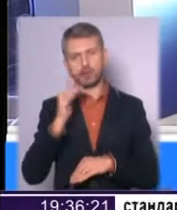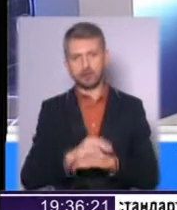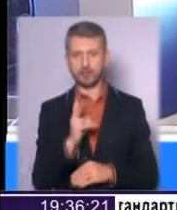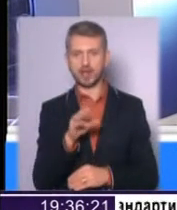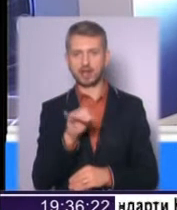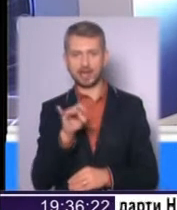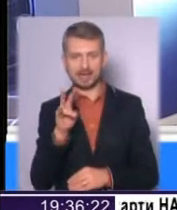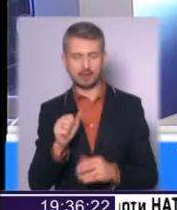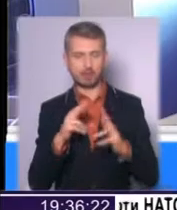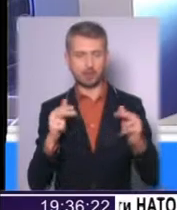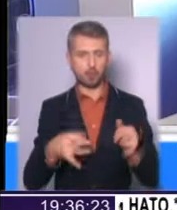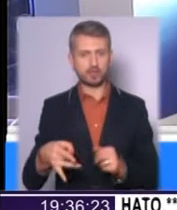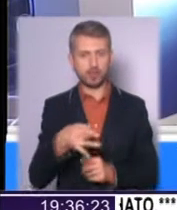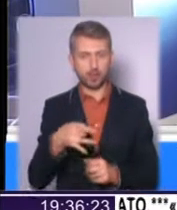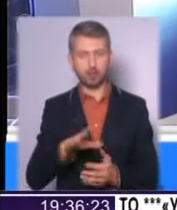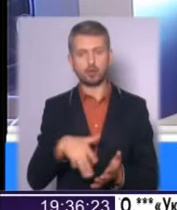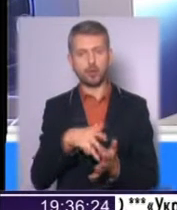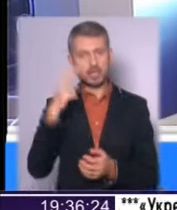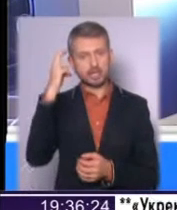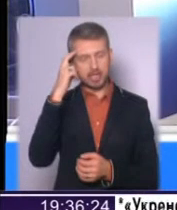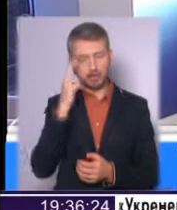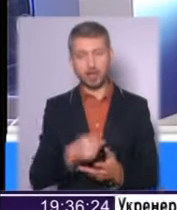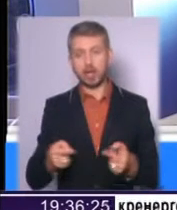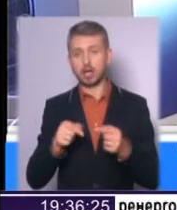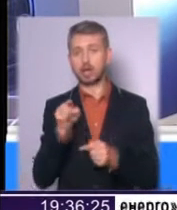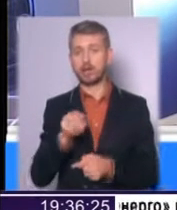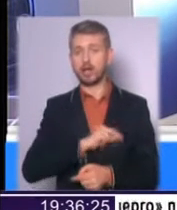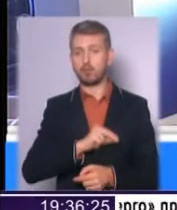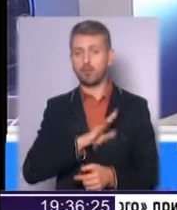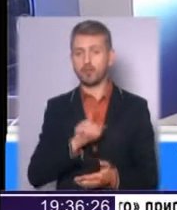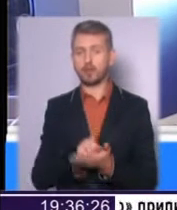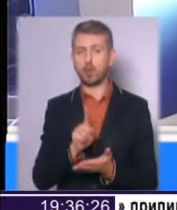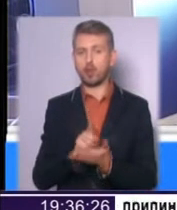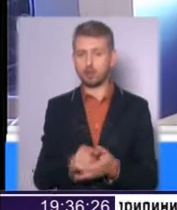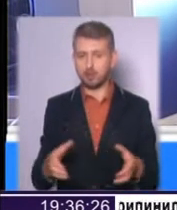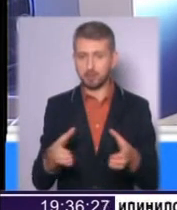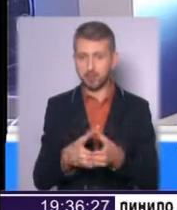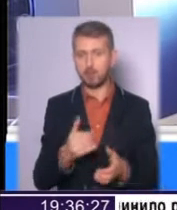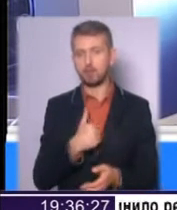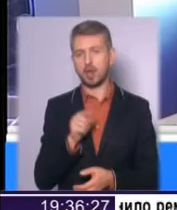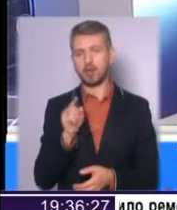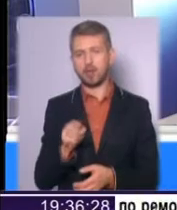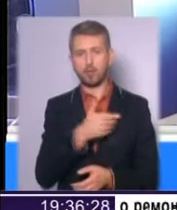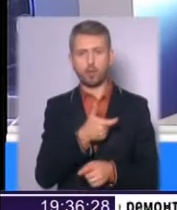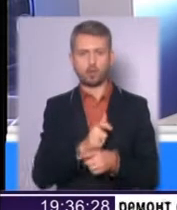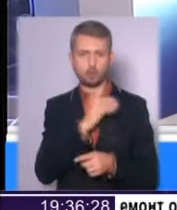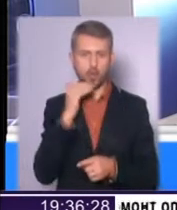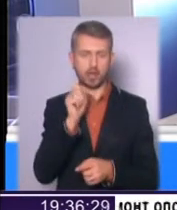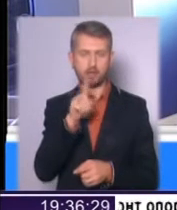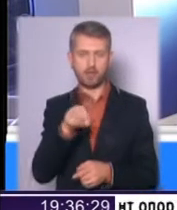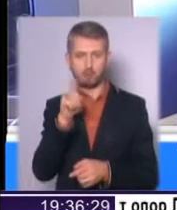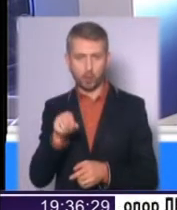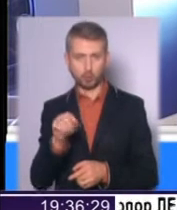реально може бути нова Коліївщина, про яку вже всі говорять, і ніяких майданів не буде, ні співів не буде, нічого не буде, просто буде бунт,